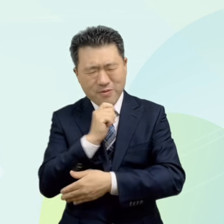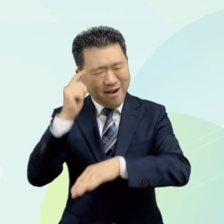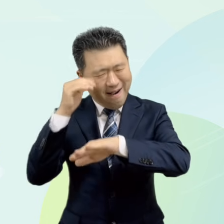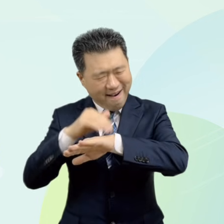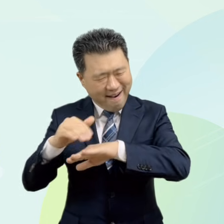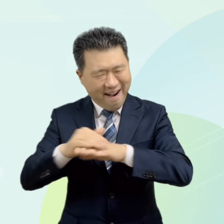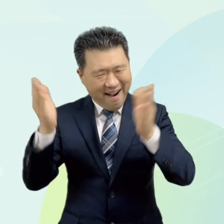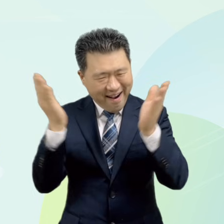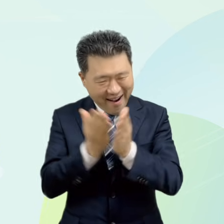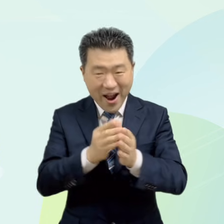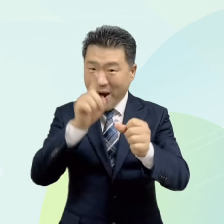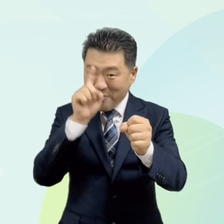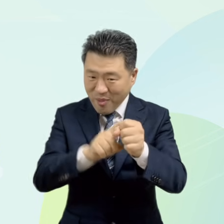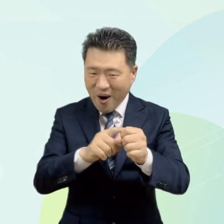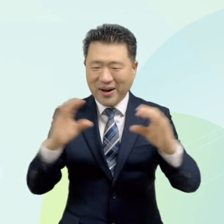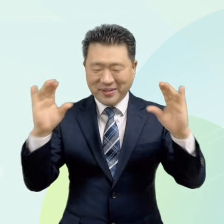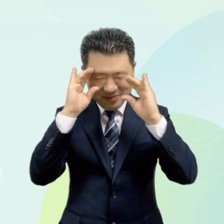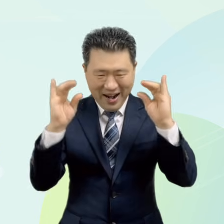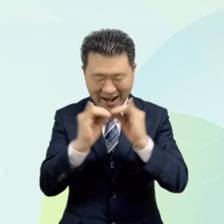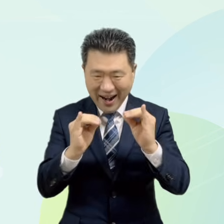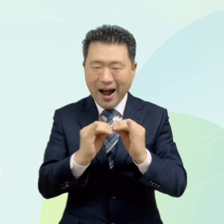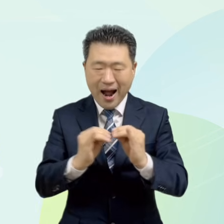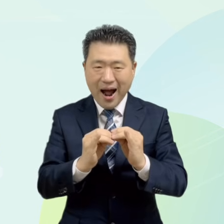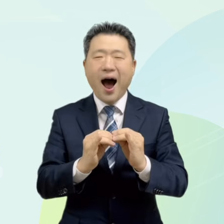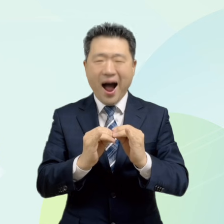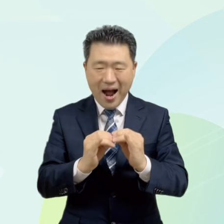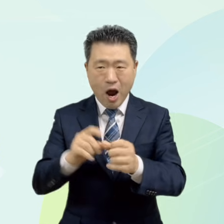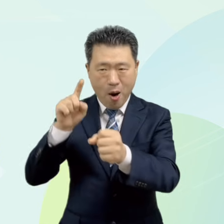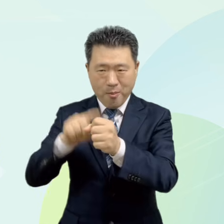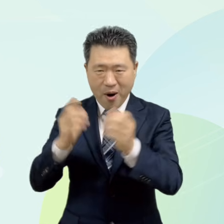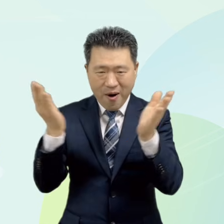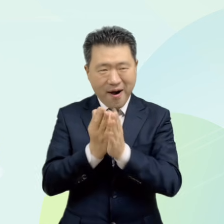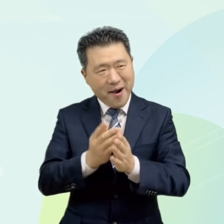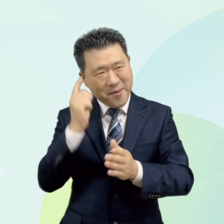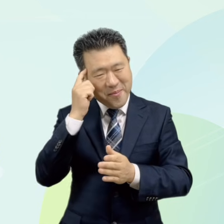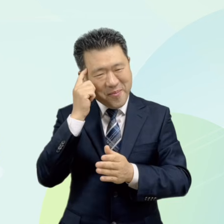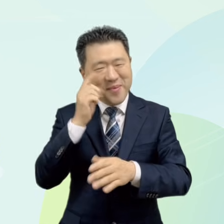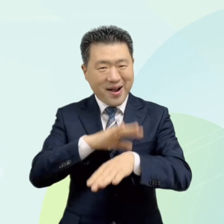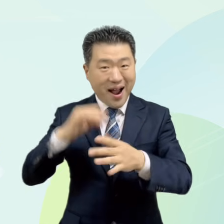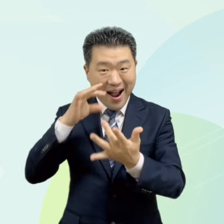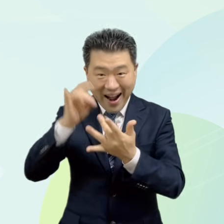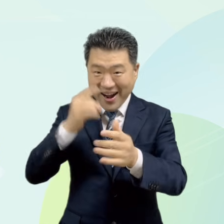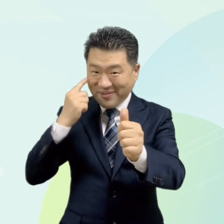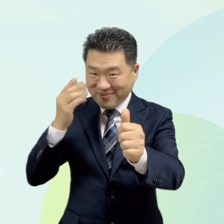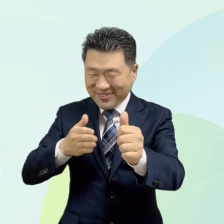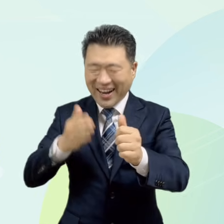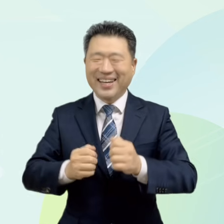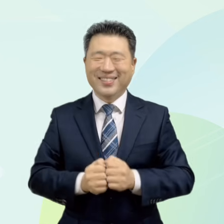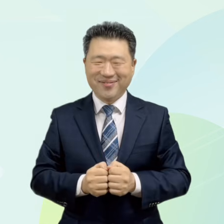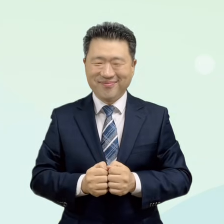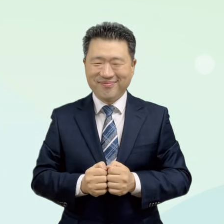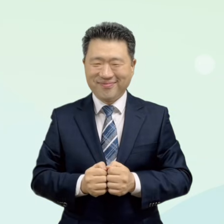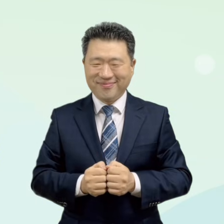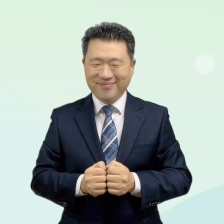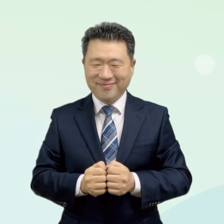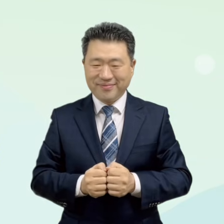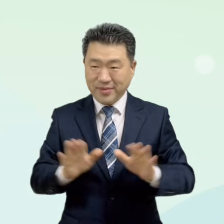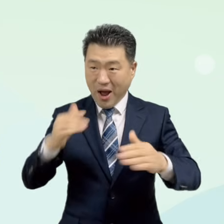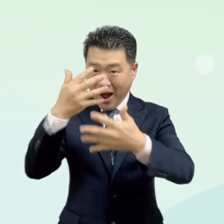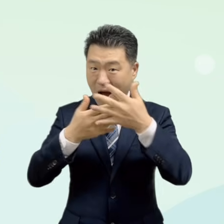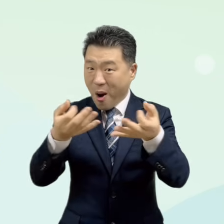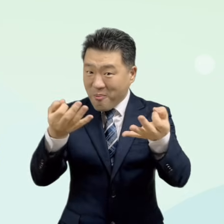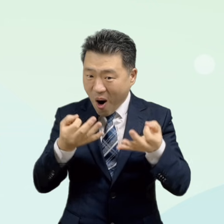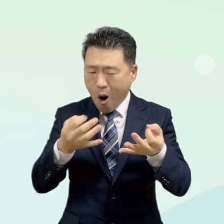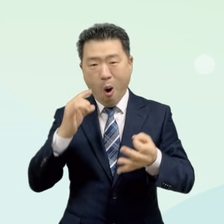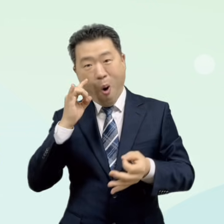계획과 목적에 맞게 인출 전략을 세워서 본인에게 맞는 방법을 선택하시면 좋을 것 같습니다. 오늘